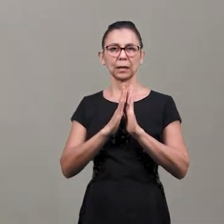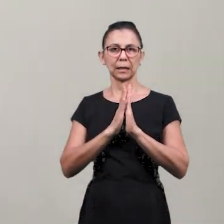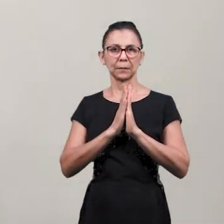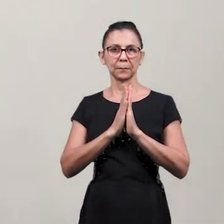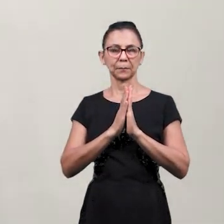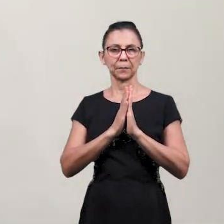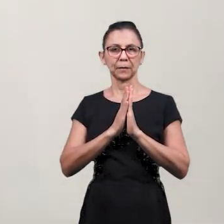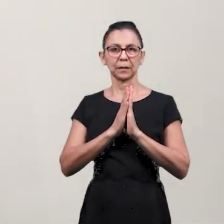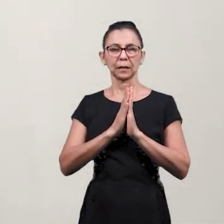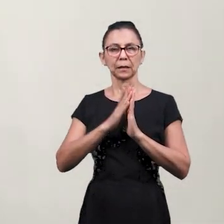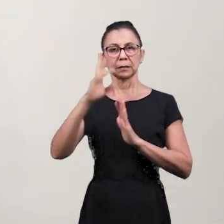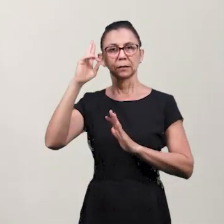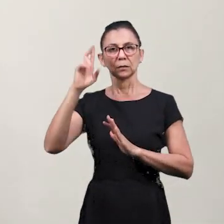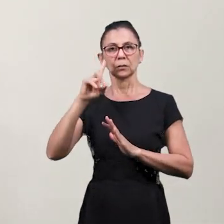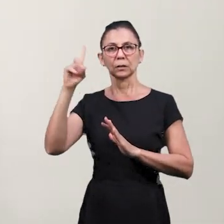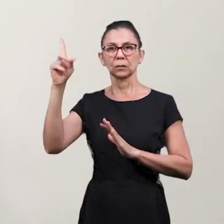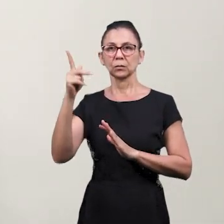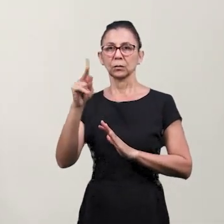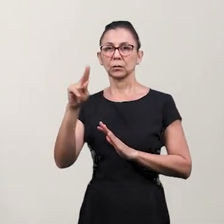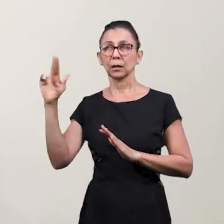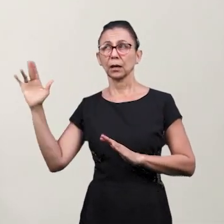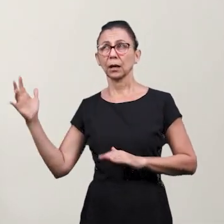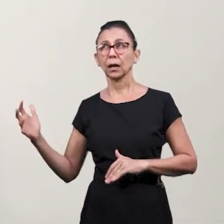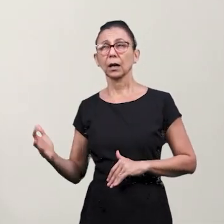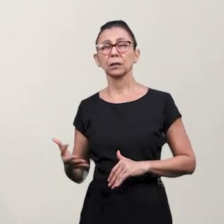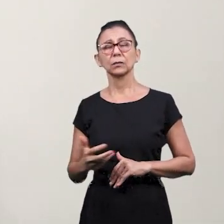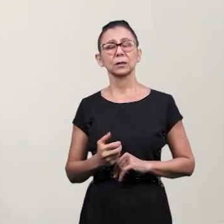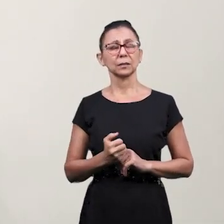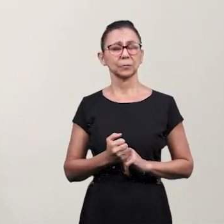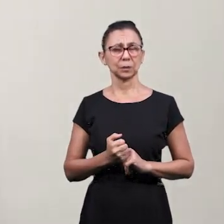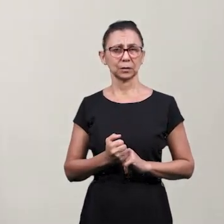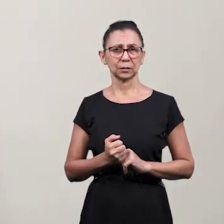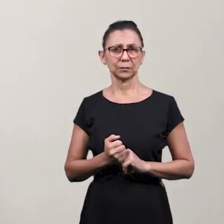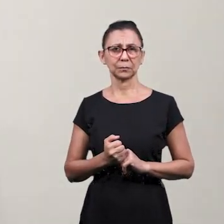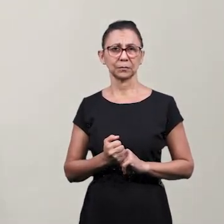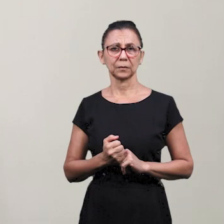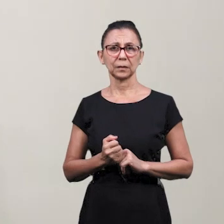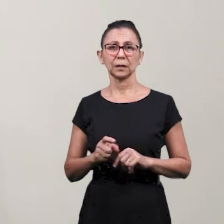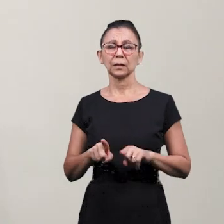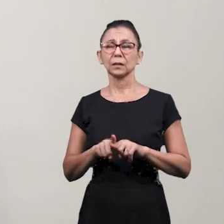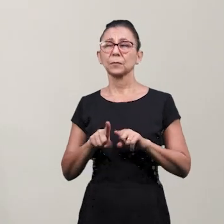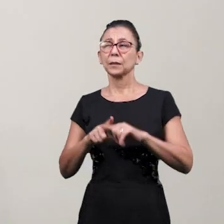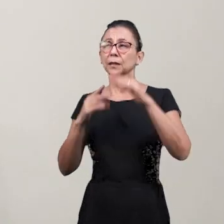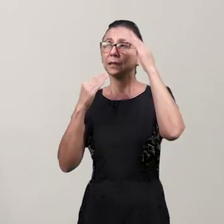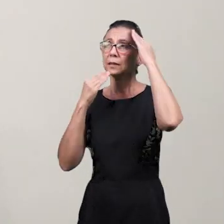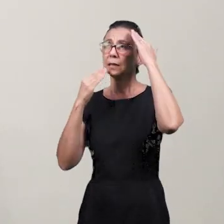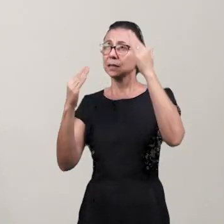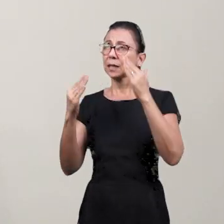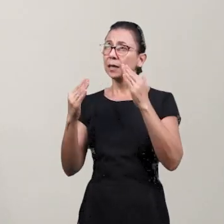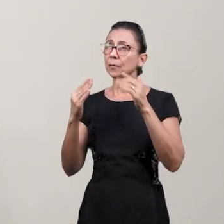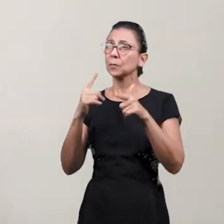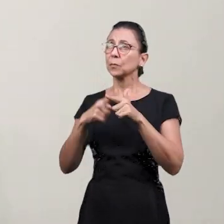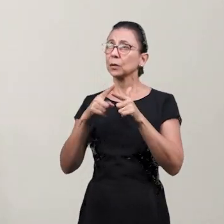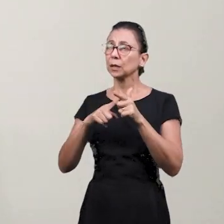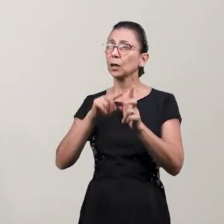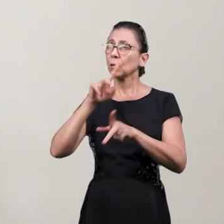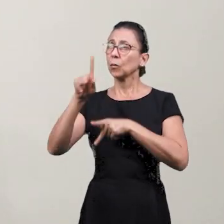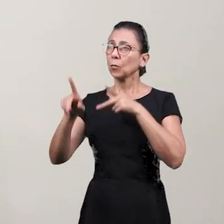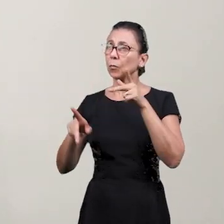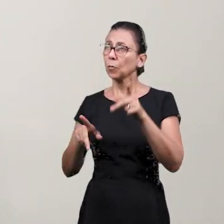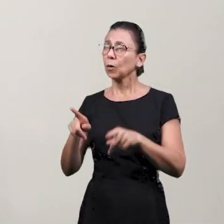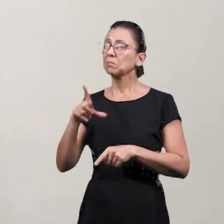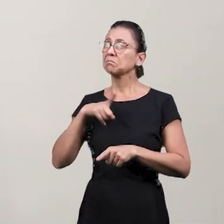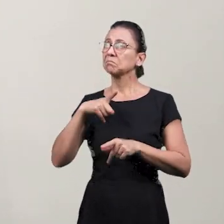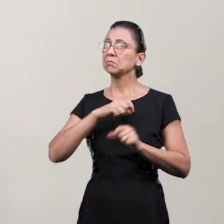Господь наш Бог, мы славим Тебя. Поклоняемся Тебе за все то, что Ты совершаешь среди Твоего народа,